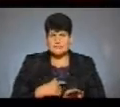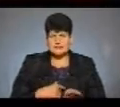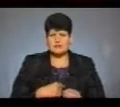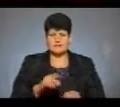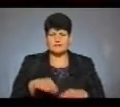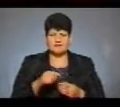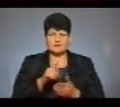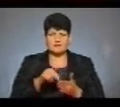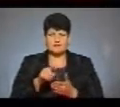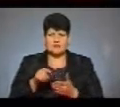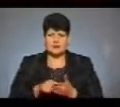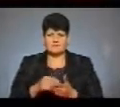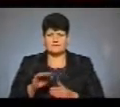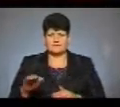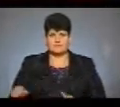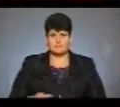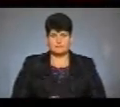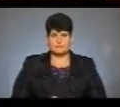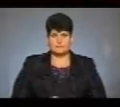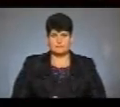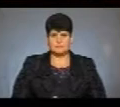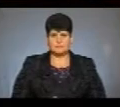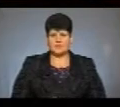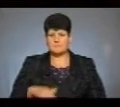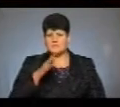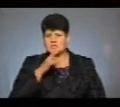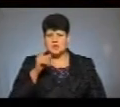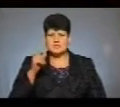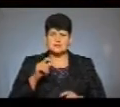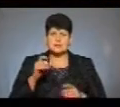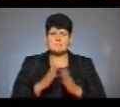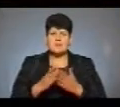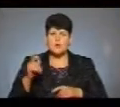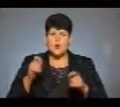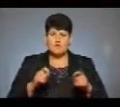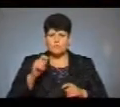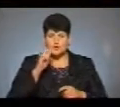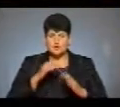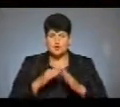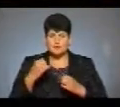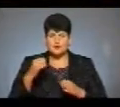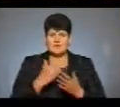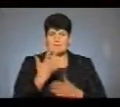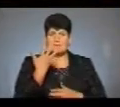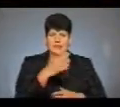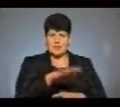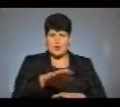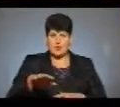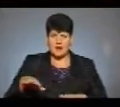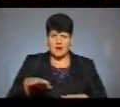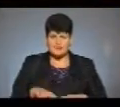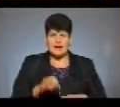на запитання від читачів. Під час бібліофесту в Українському домі «Перемога» діє 5 локацій. Тут є локації